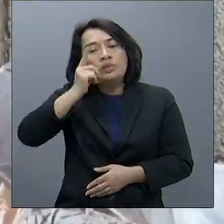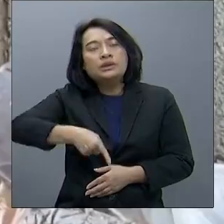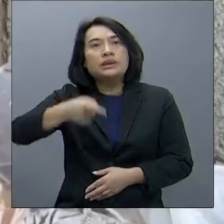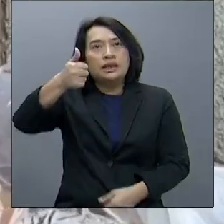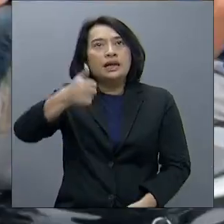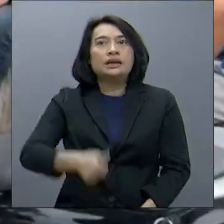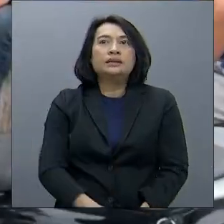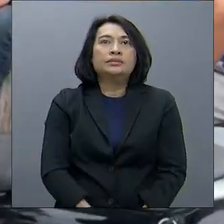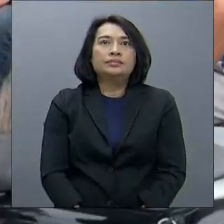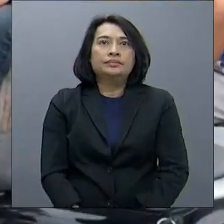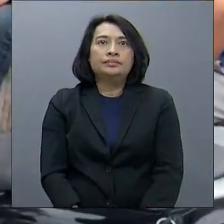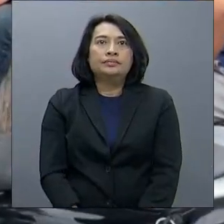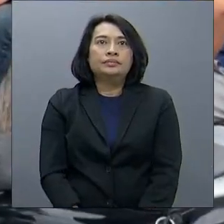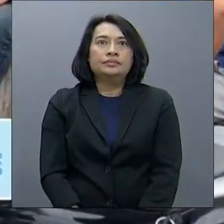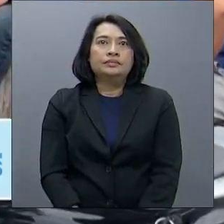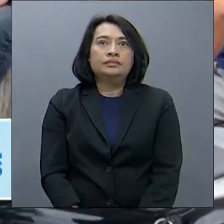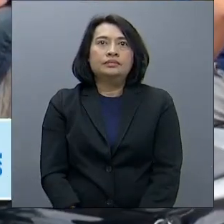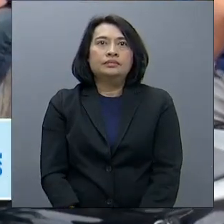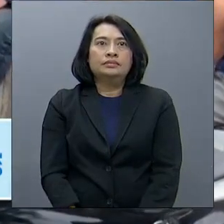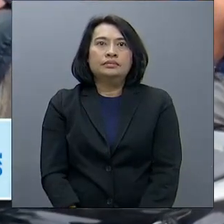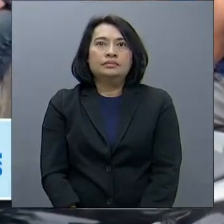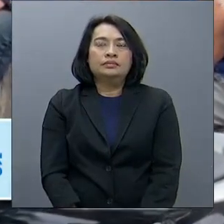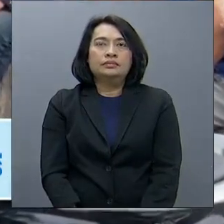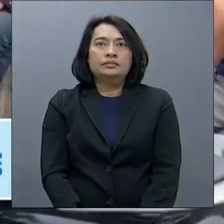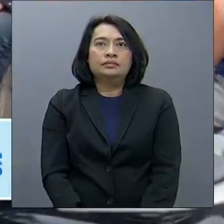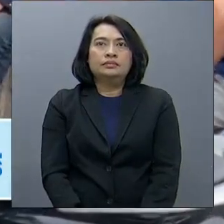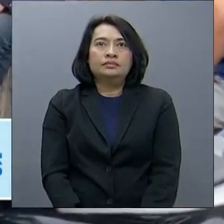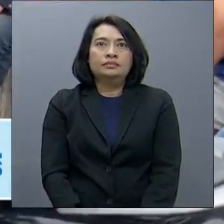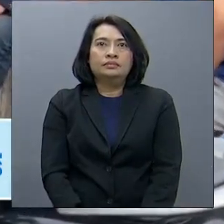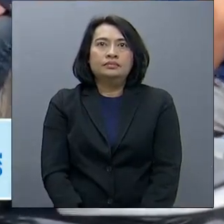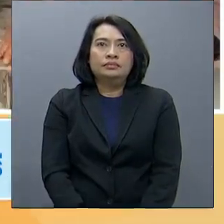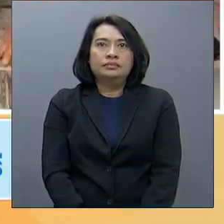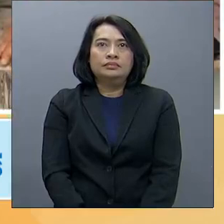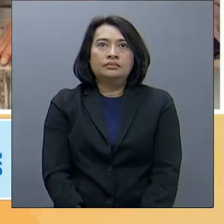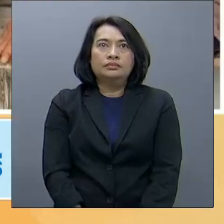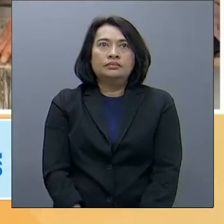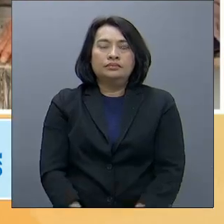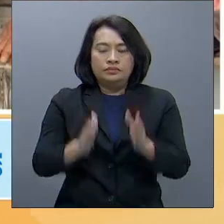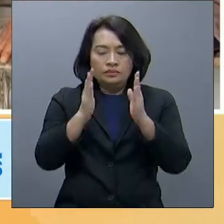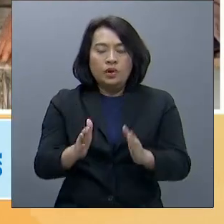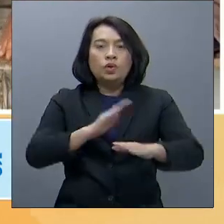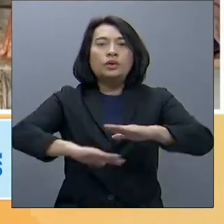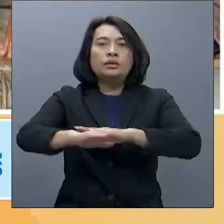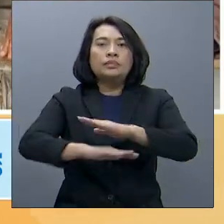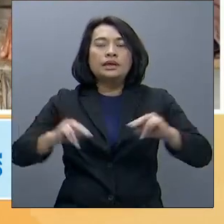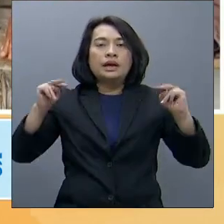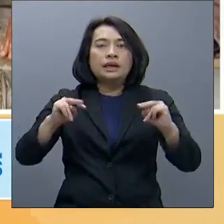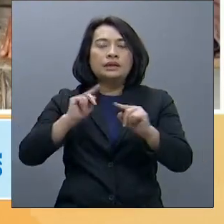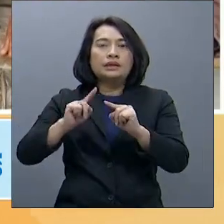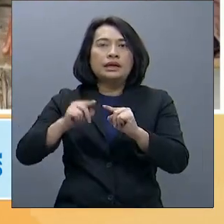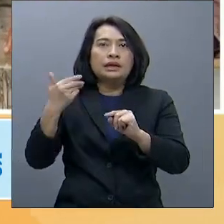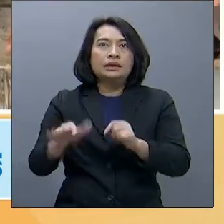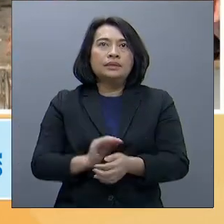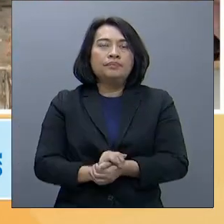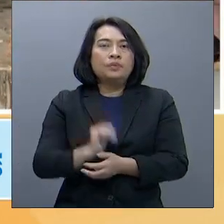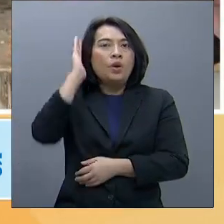ได้ เอาล่ะคุณผู้ชมค่ะหลังจากที่มีการไปรวบรวมพยานบุคคลต่างๆหลายคนให้ข้อมูลตรงกันว่าคุณ